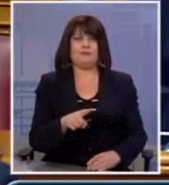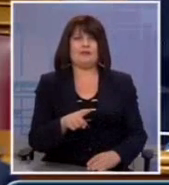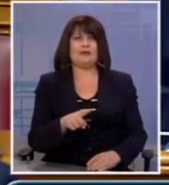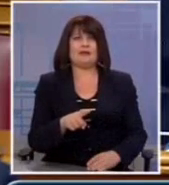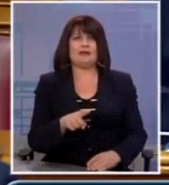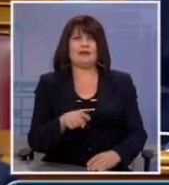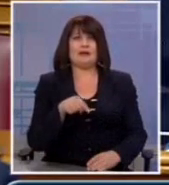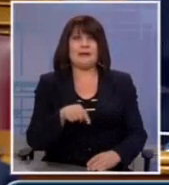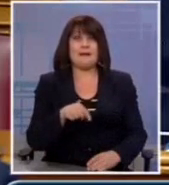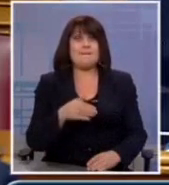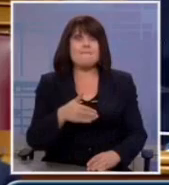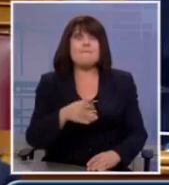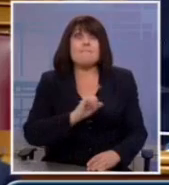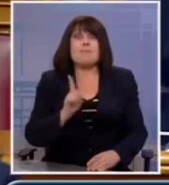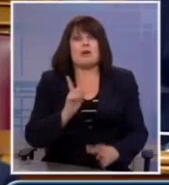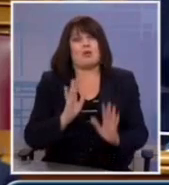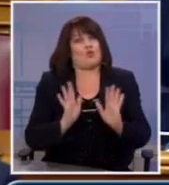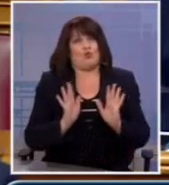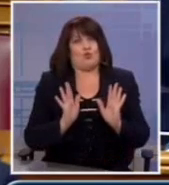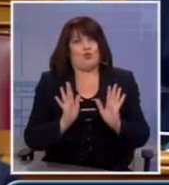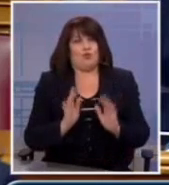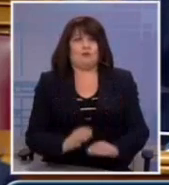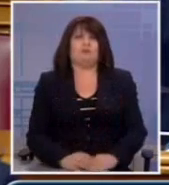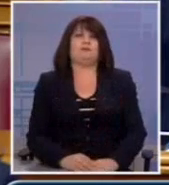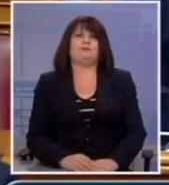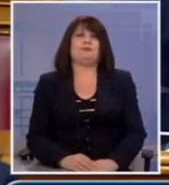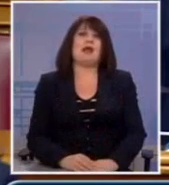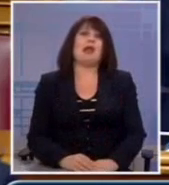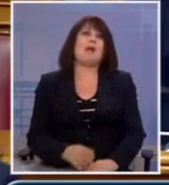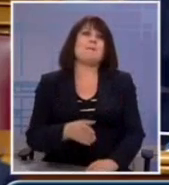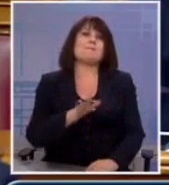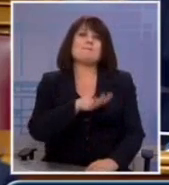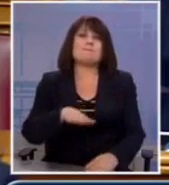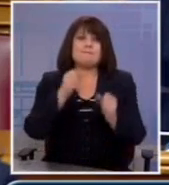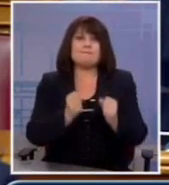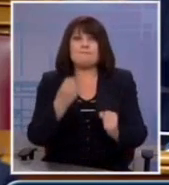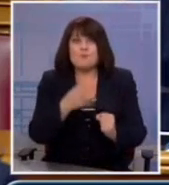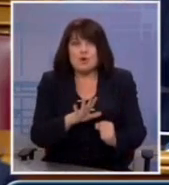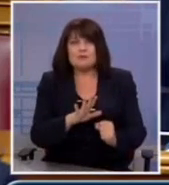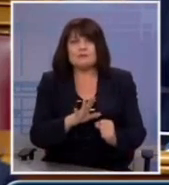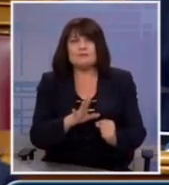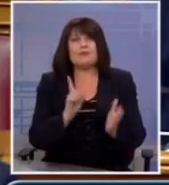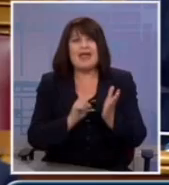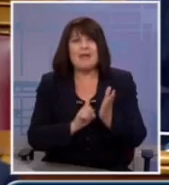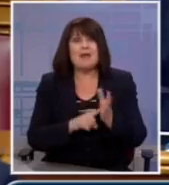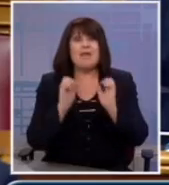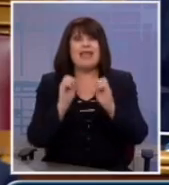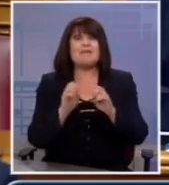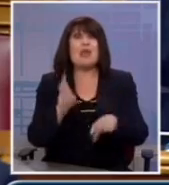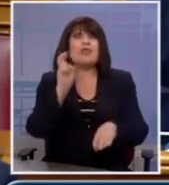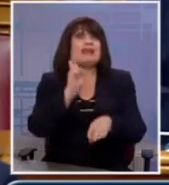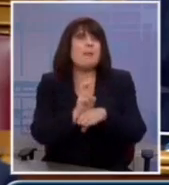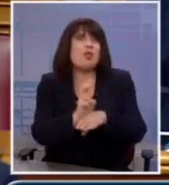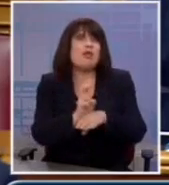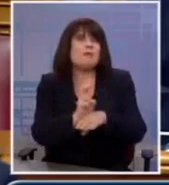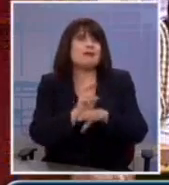σε αυτή την ιδέα, αλλά που ενδεχομένως θα υφιστάμεθα ως χώρα, θα έπρεπε να ενημερωθείτε για τα ακριβέστατα αποθέματα της